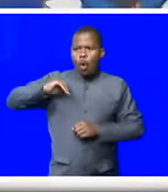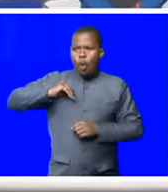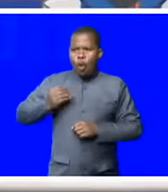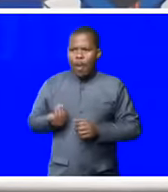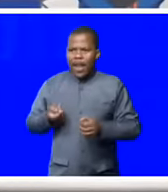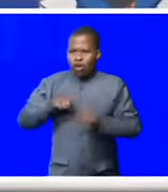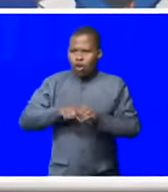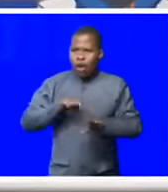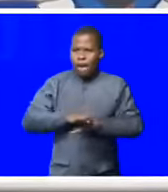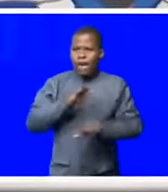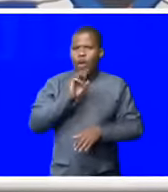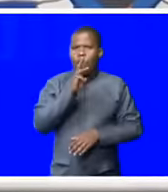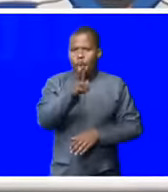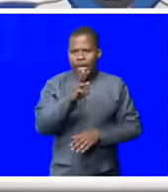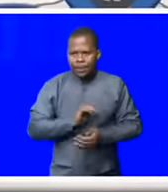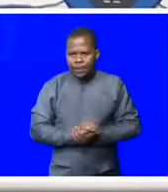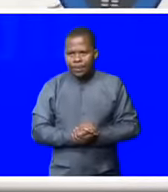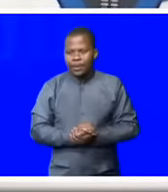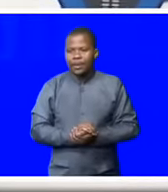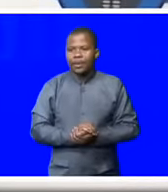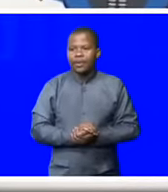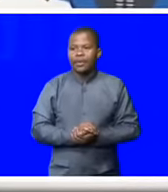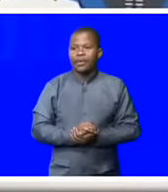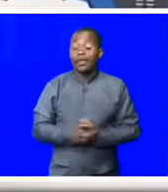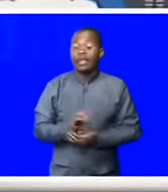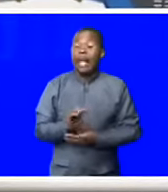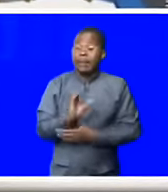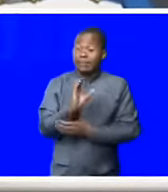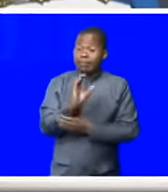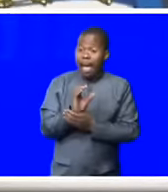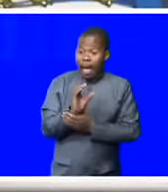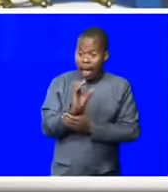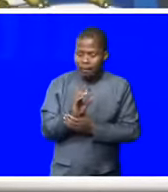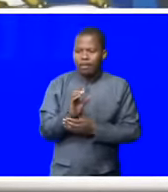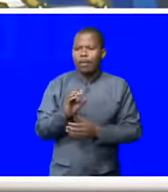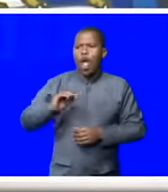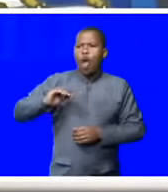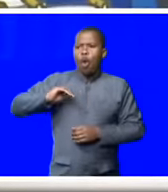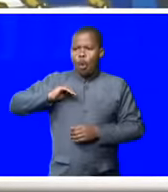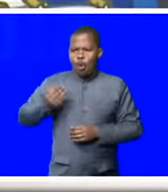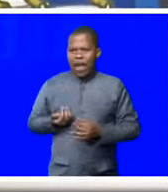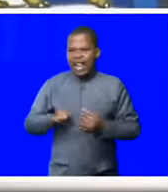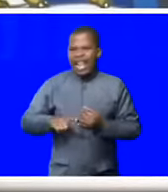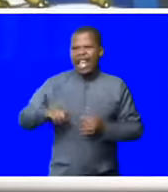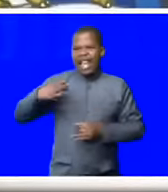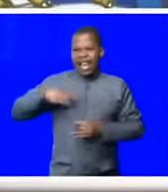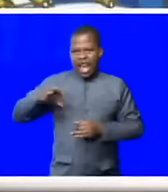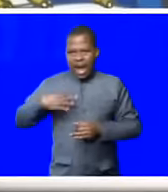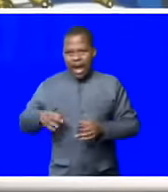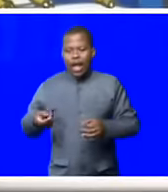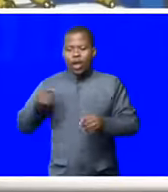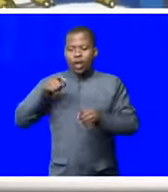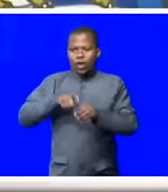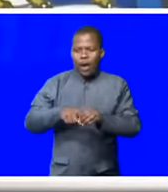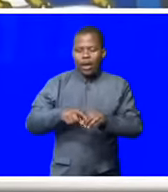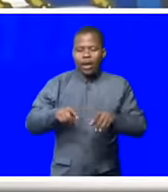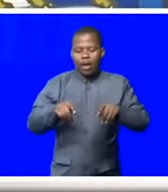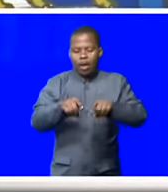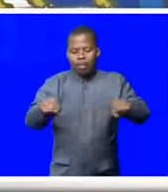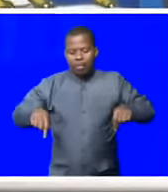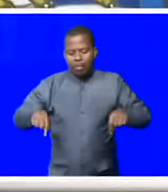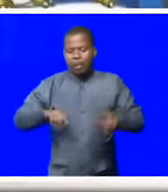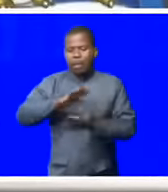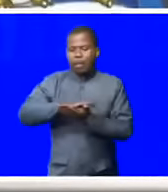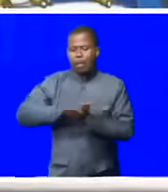bantwana. Kakhulukati bemantombatana kuthi ababuke ukuthi it's possible akusiso sport semadotsa lesi nesport nabo